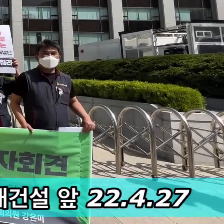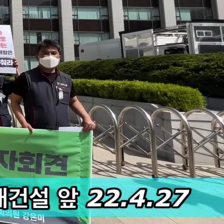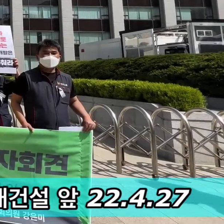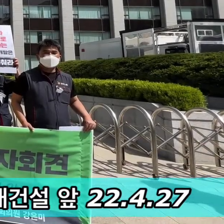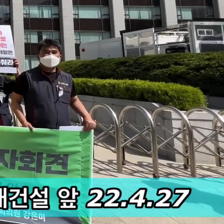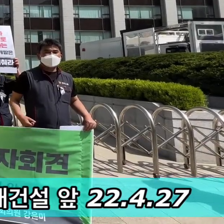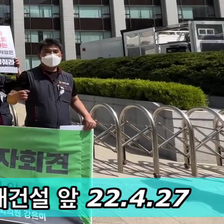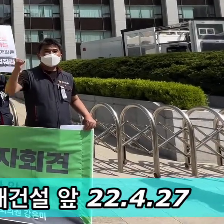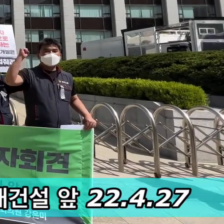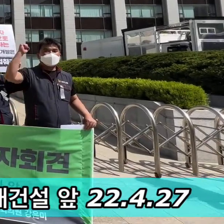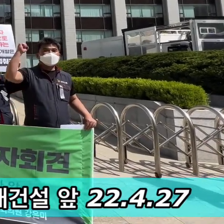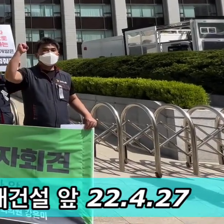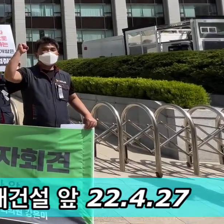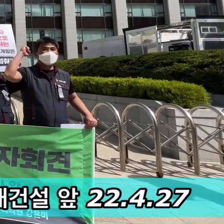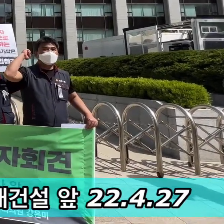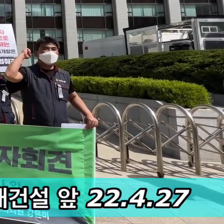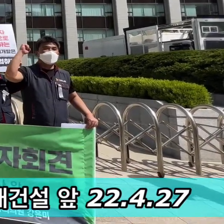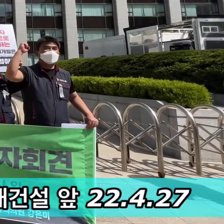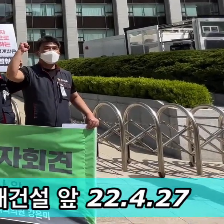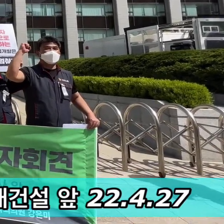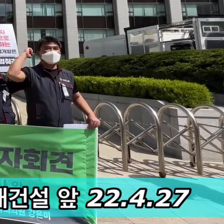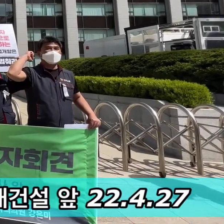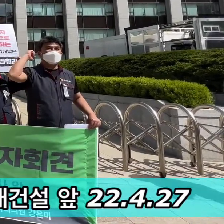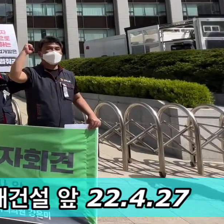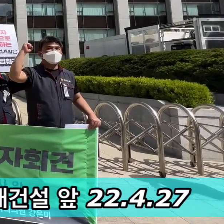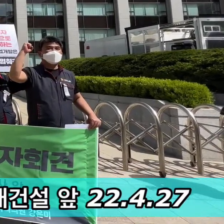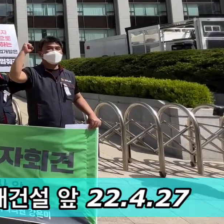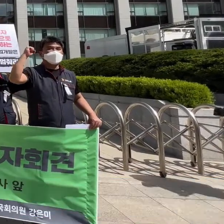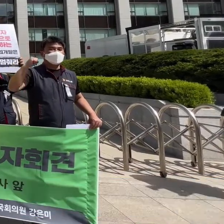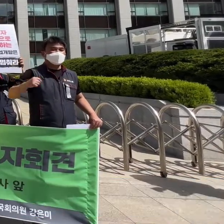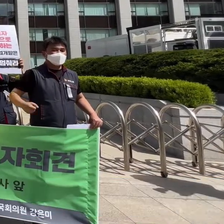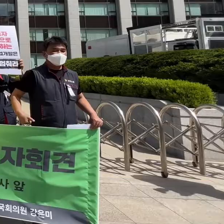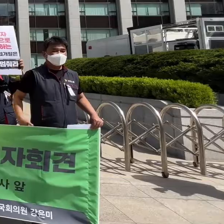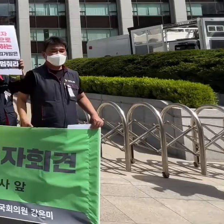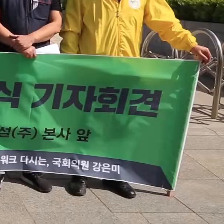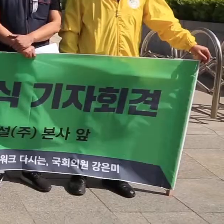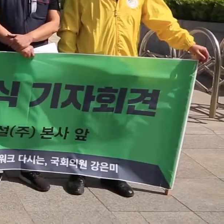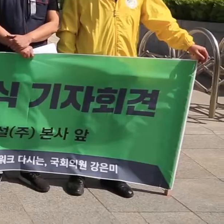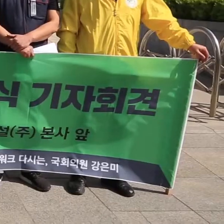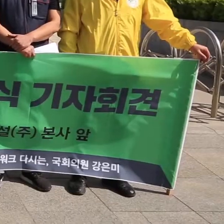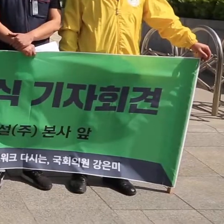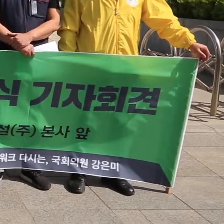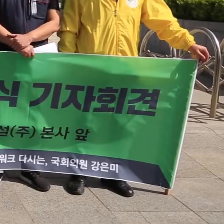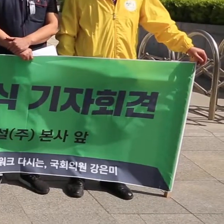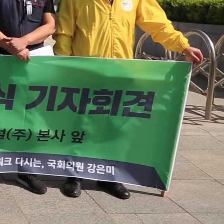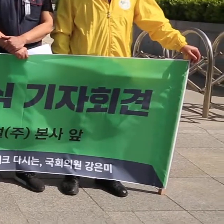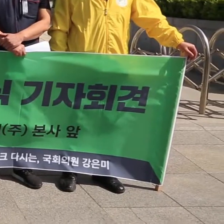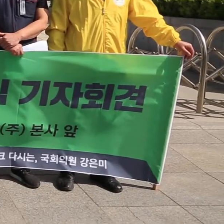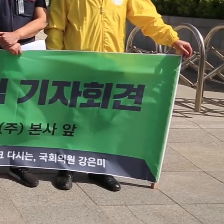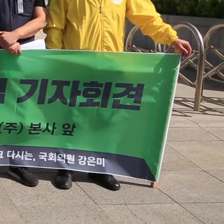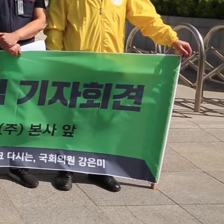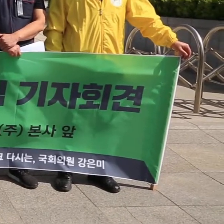중대재해처벌법 강화하라. 강화하라. 강화하라. 강화하라. 네, 먼저